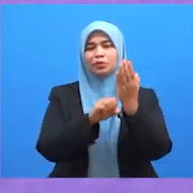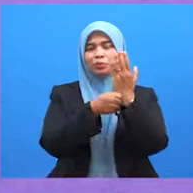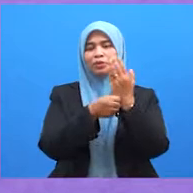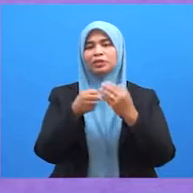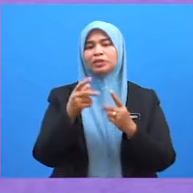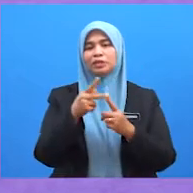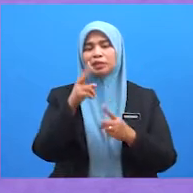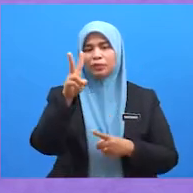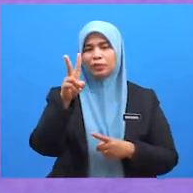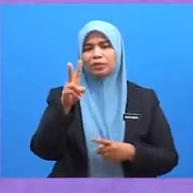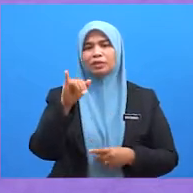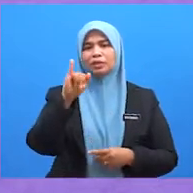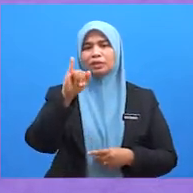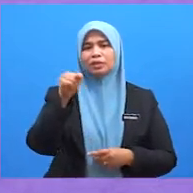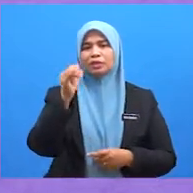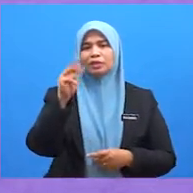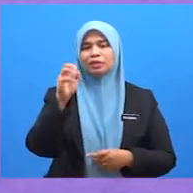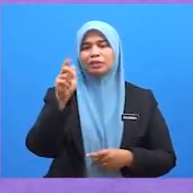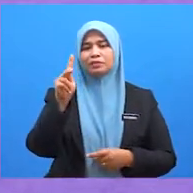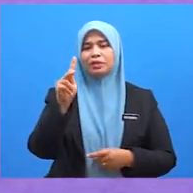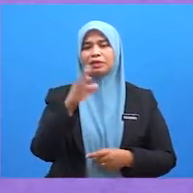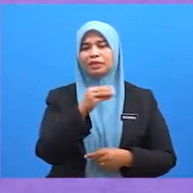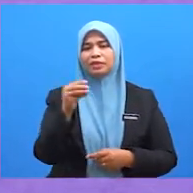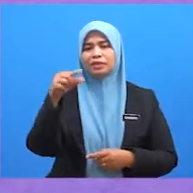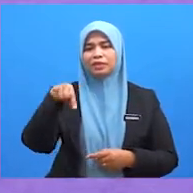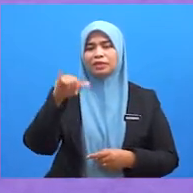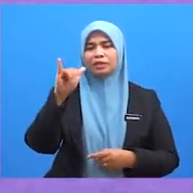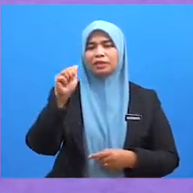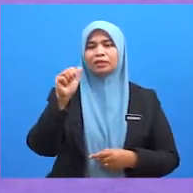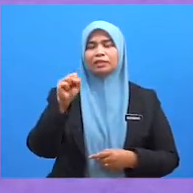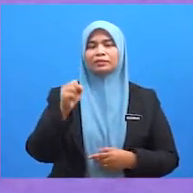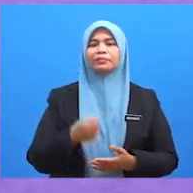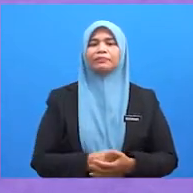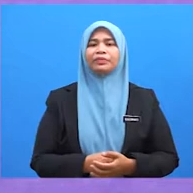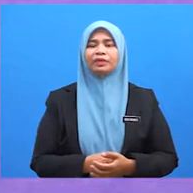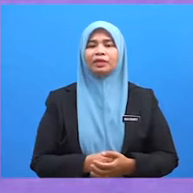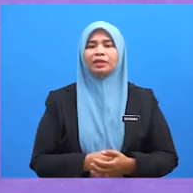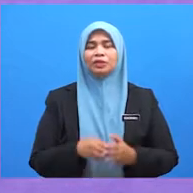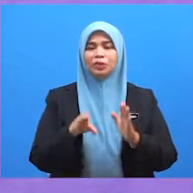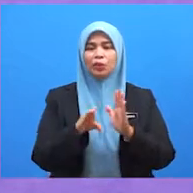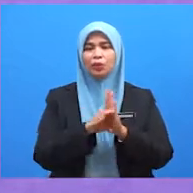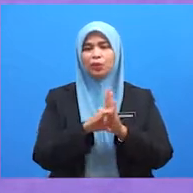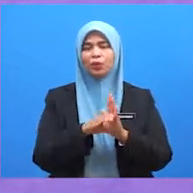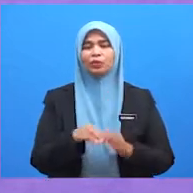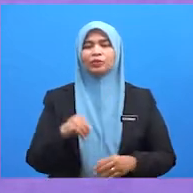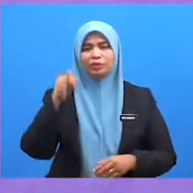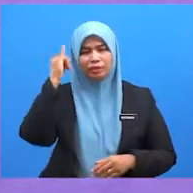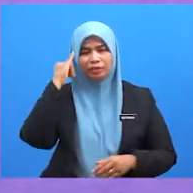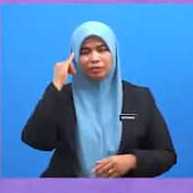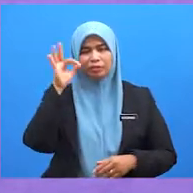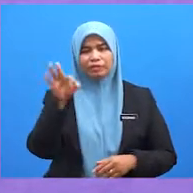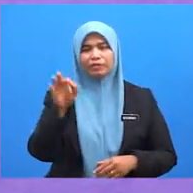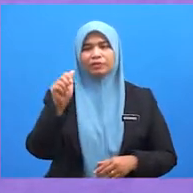yang kedua, Ijma' Ulama' dan Qiyas. Contoh ilmu Fardu Ain terdiri daripada rukun